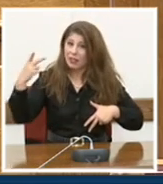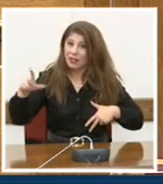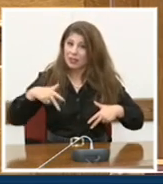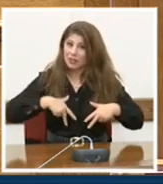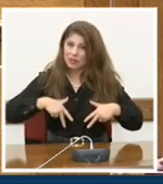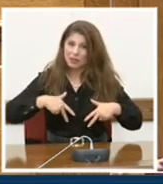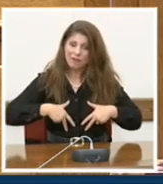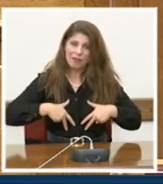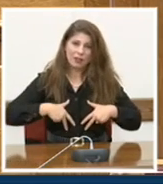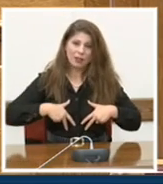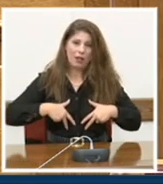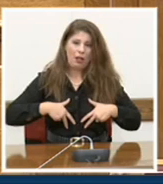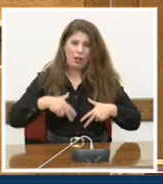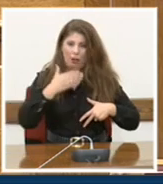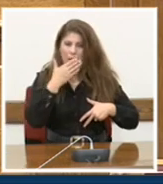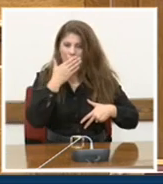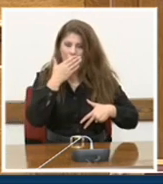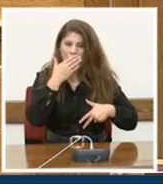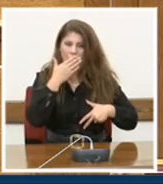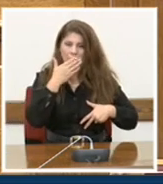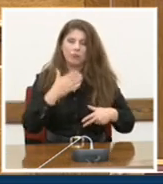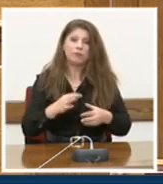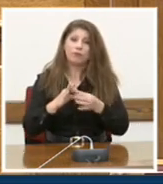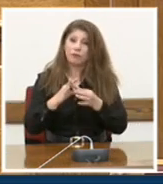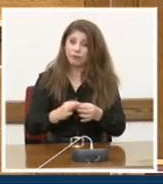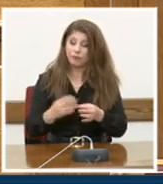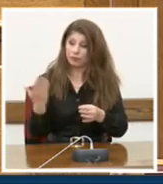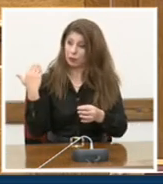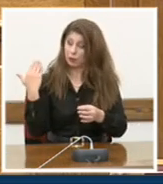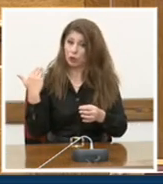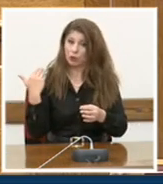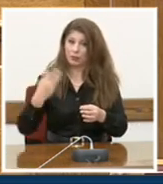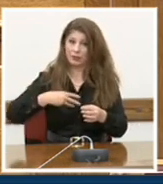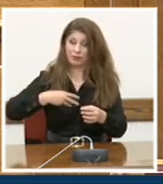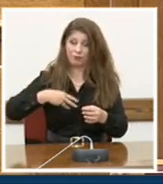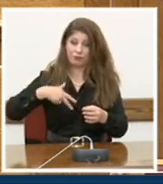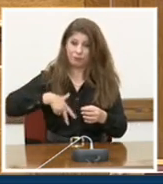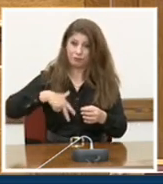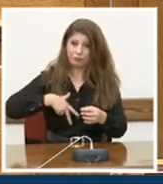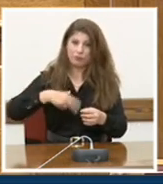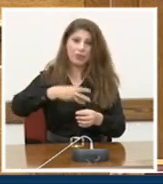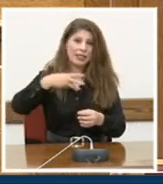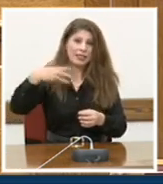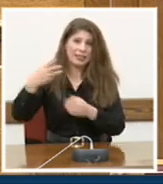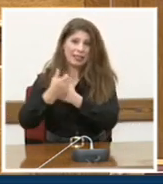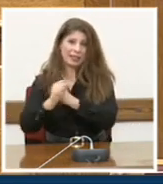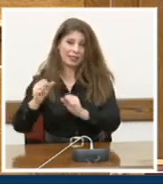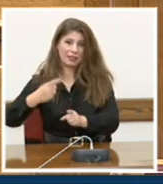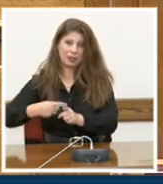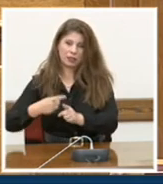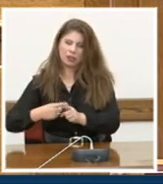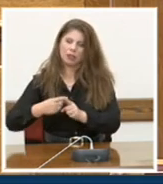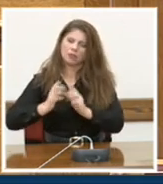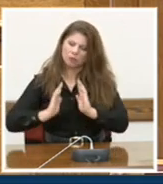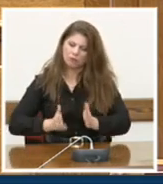συνέχεια, που είστε βέβαια της προηγούμενης κυβέρνησης ΣΥΡΙΖΑ-ΝΕΛ, συνεχίσατε το θάψιμο της